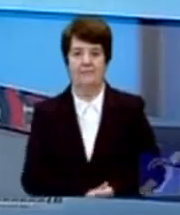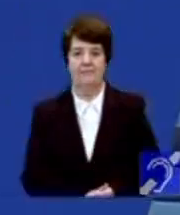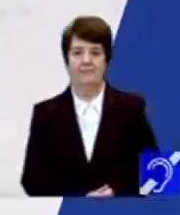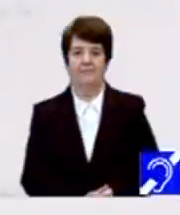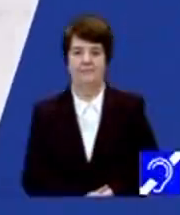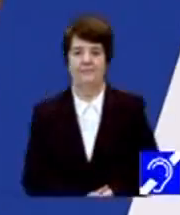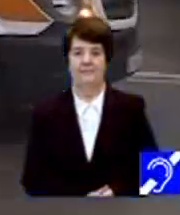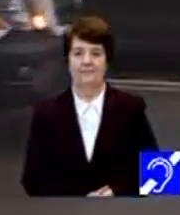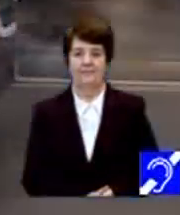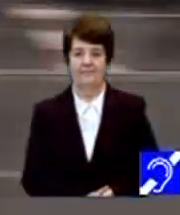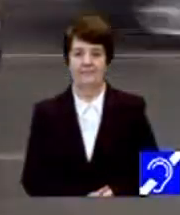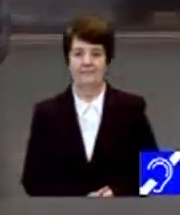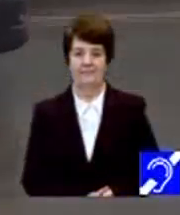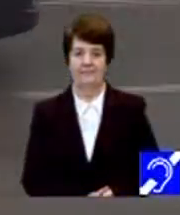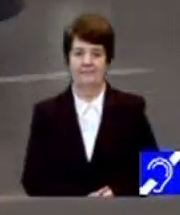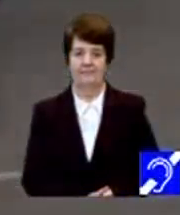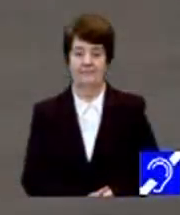ediției.